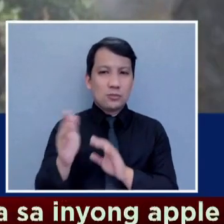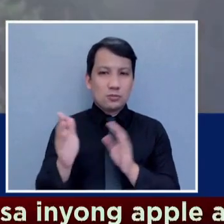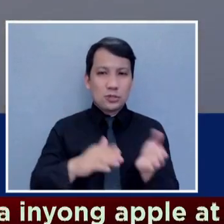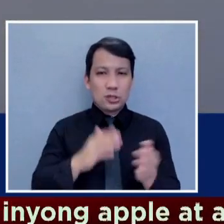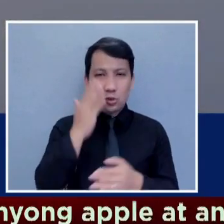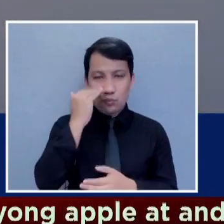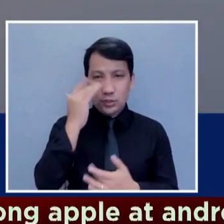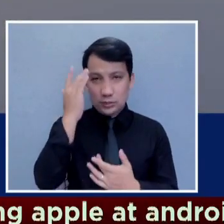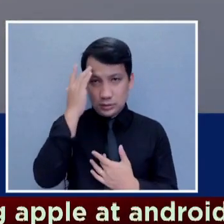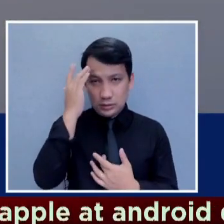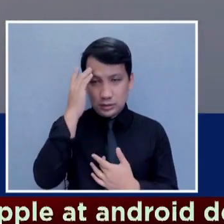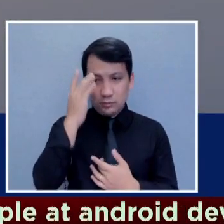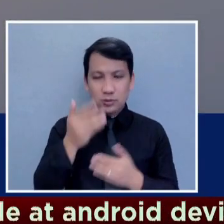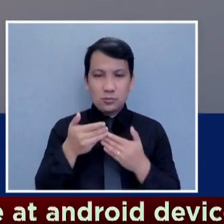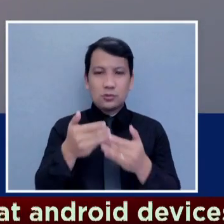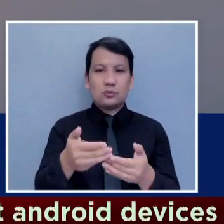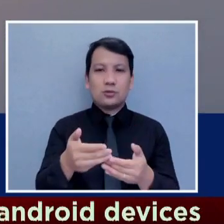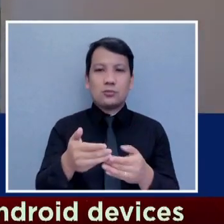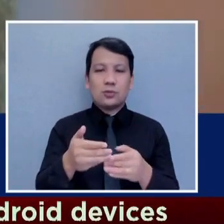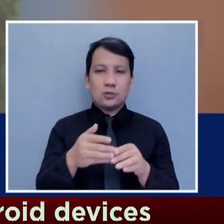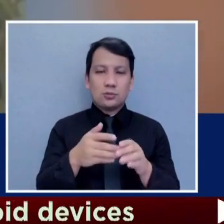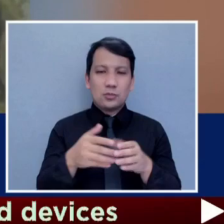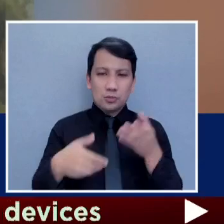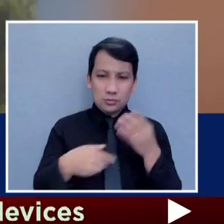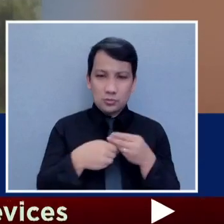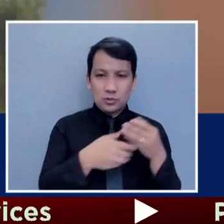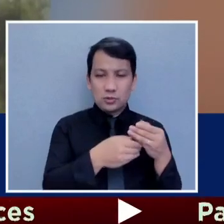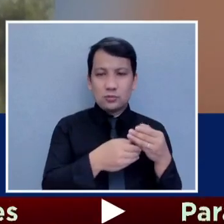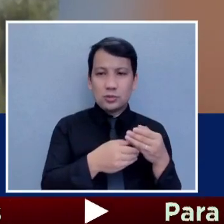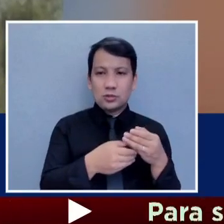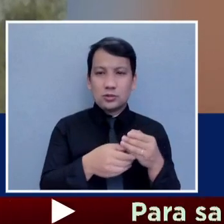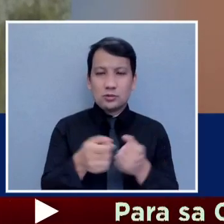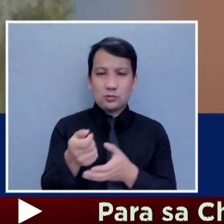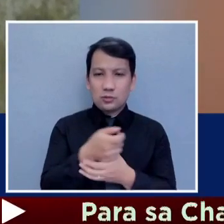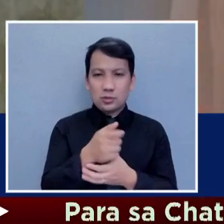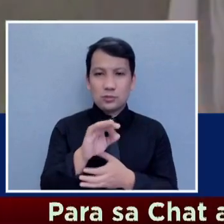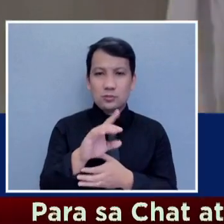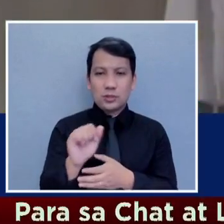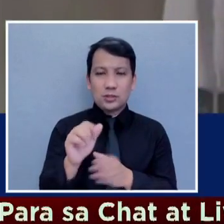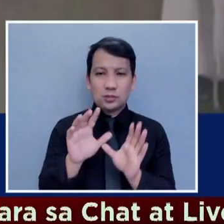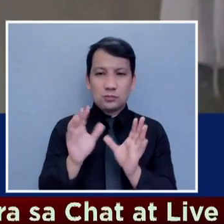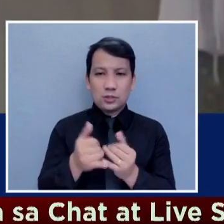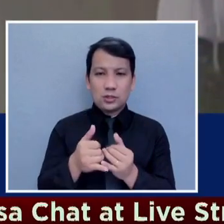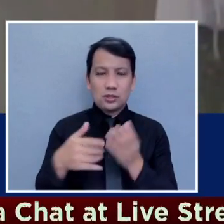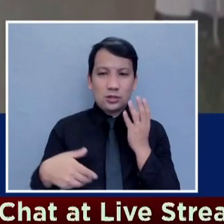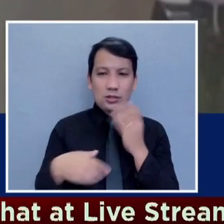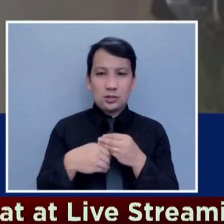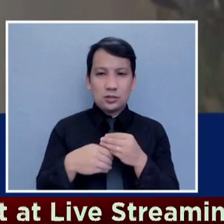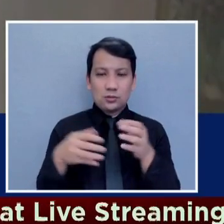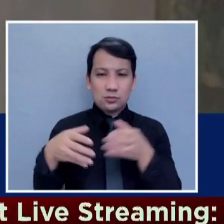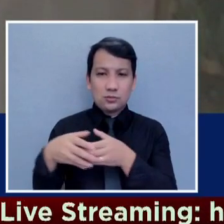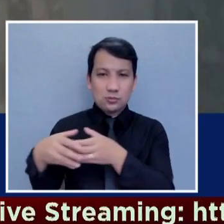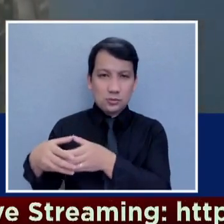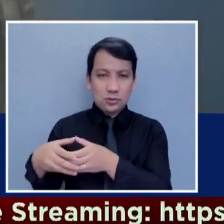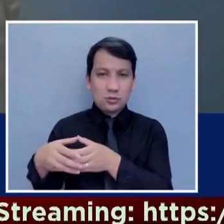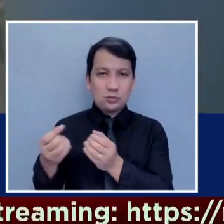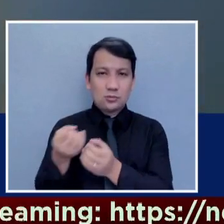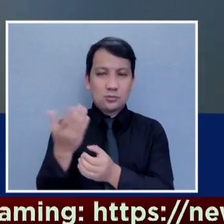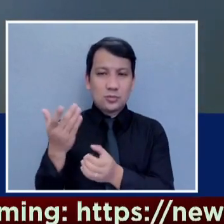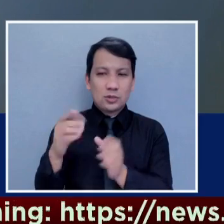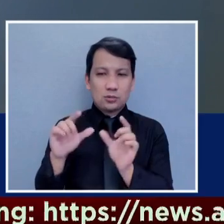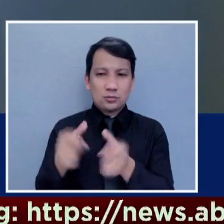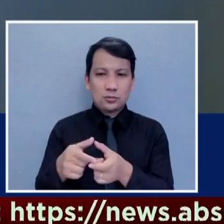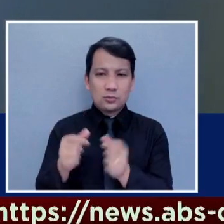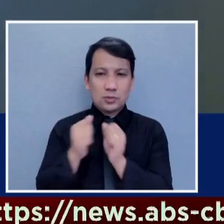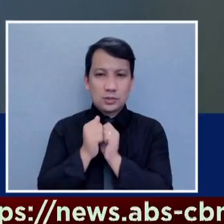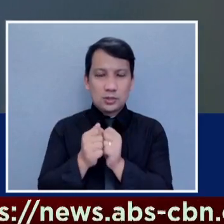sakit at tuloy-tuloy naman ang isinasagawang fogging operation sa mga barangay na mayroong clustering of cases. Kabilang ang